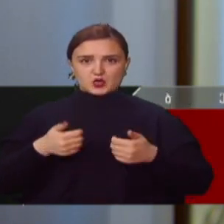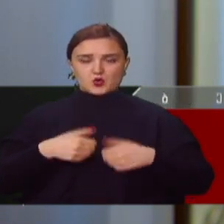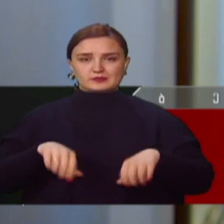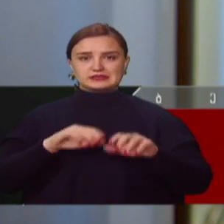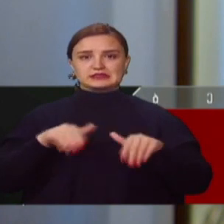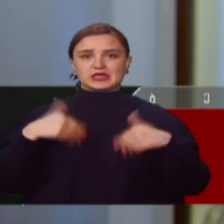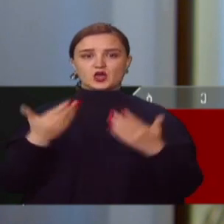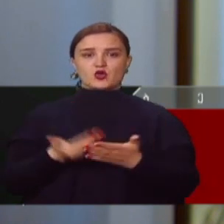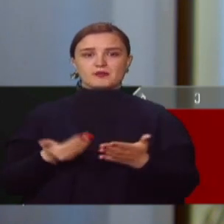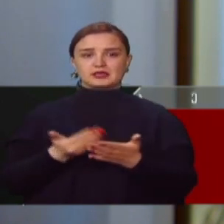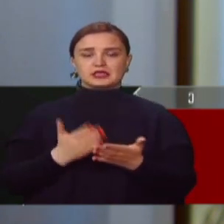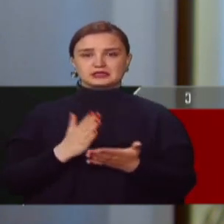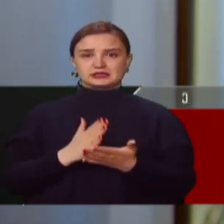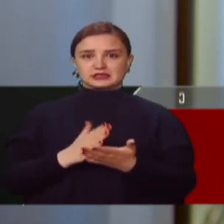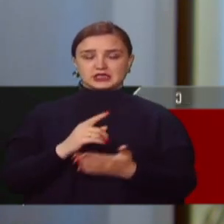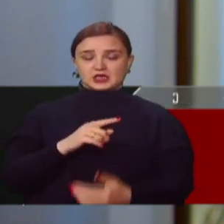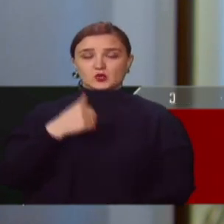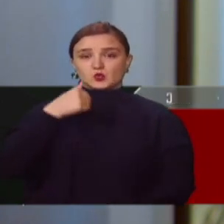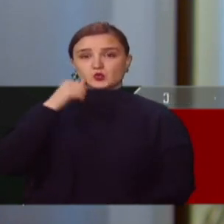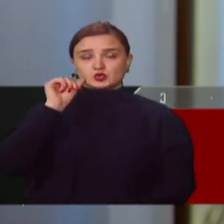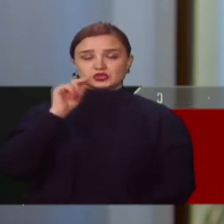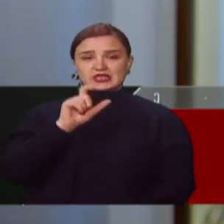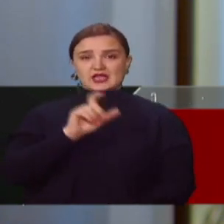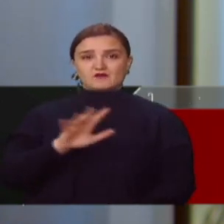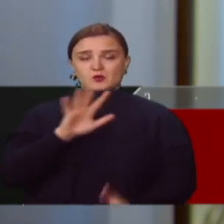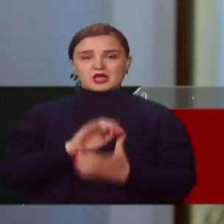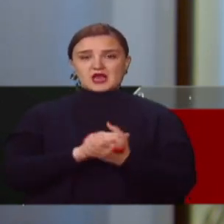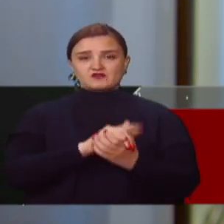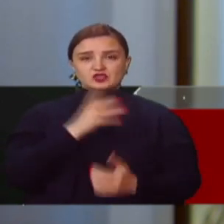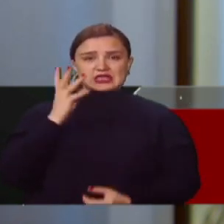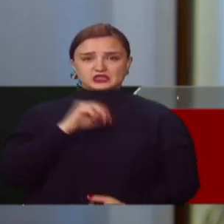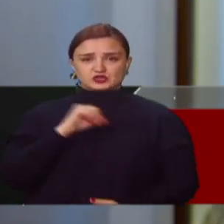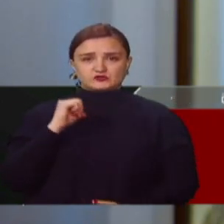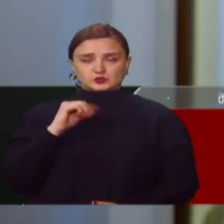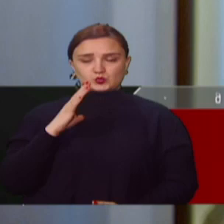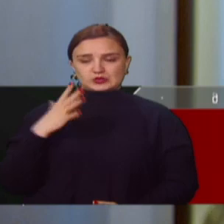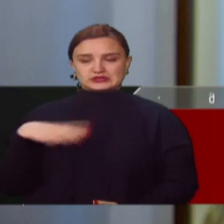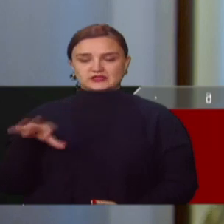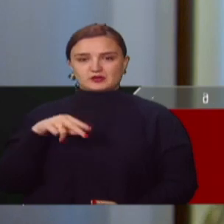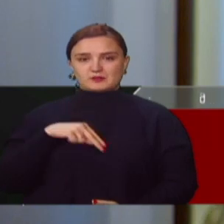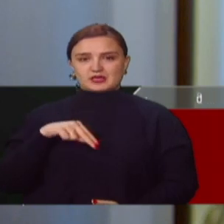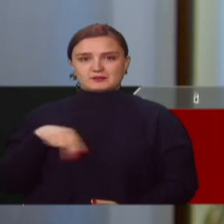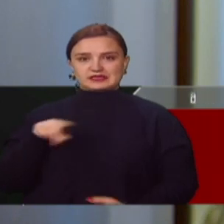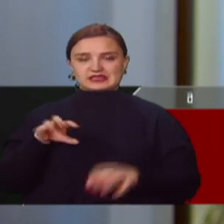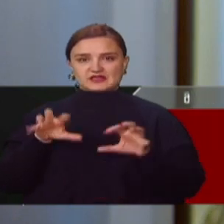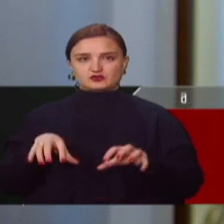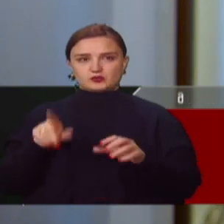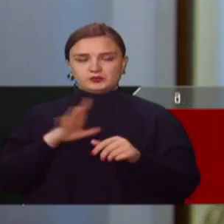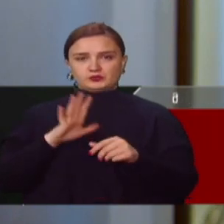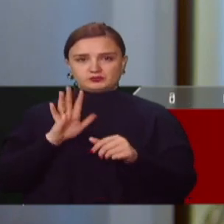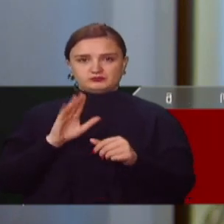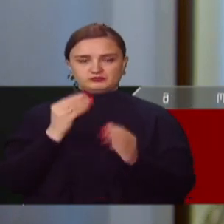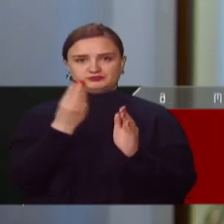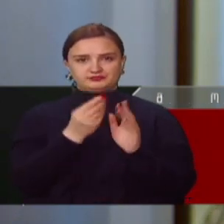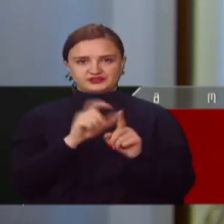და გუშინ ამაზე ევროკავშირის ელჩის განცხადებაც იყო და მე რასაც თავდასხმა მოყვა საქართველოს პარლამენტის თავმჯდომარის და